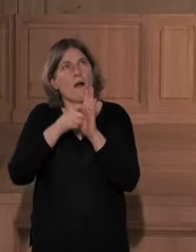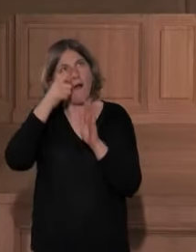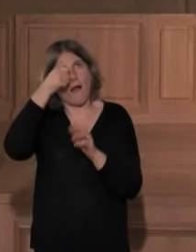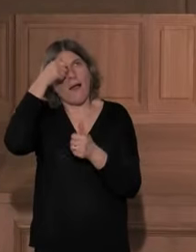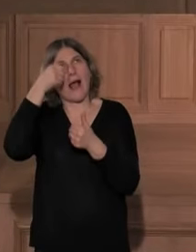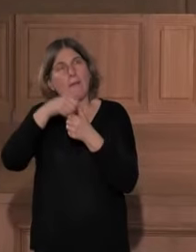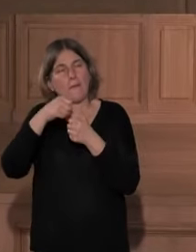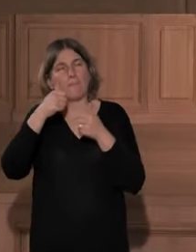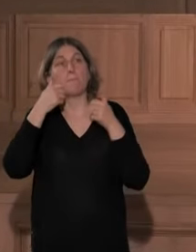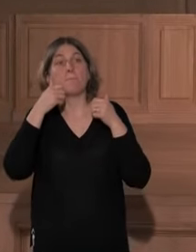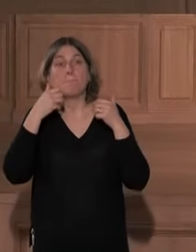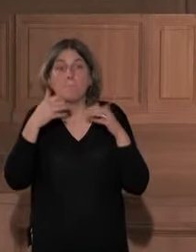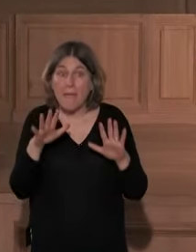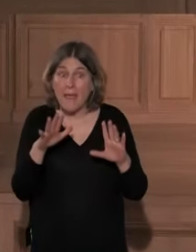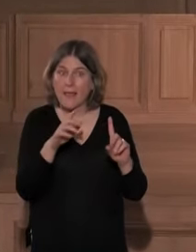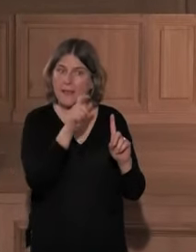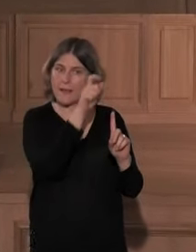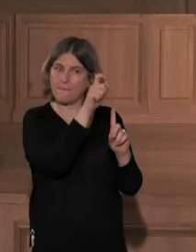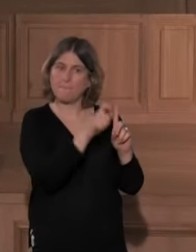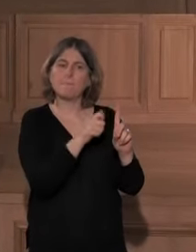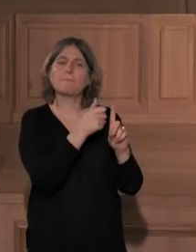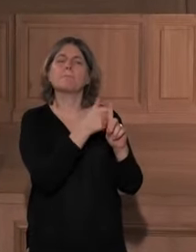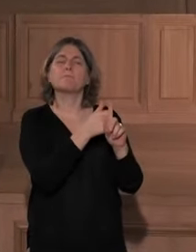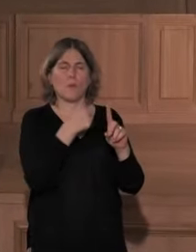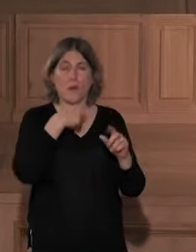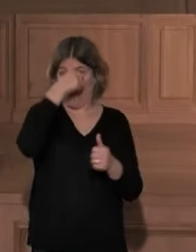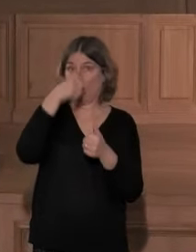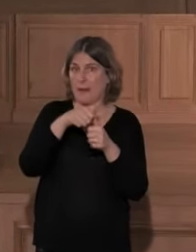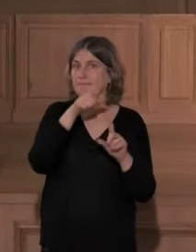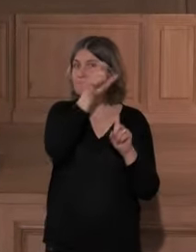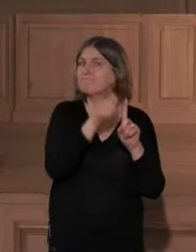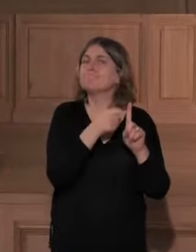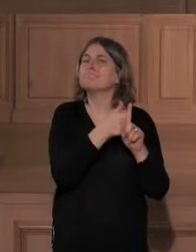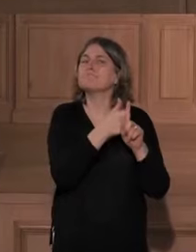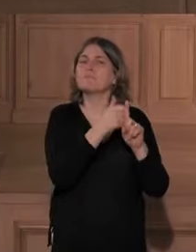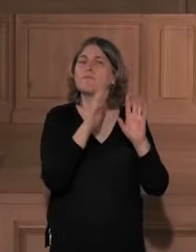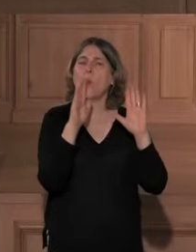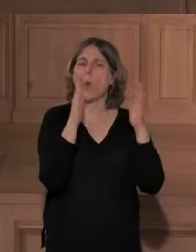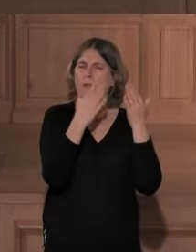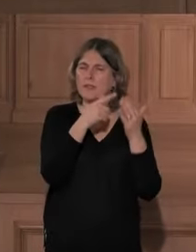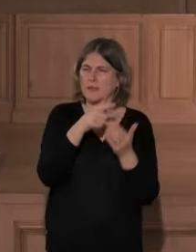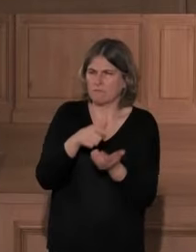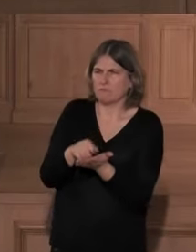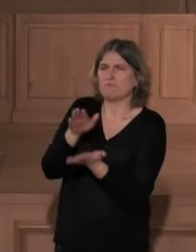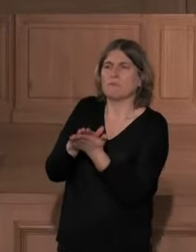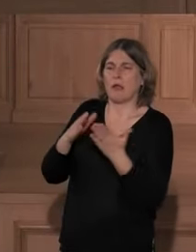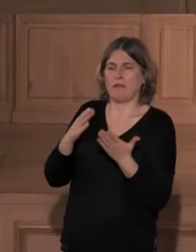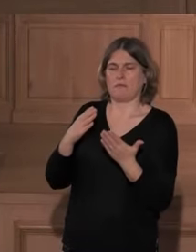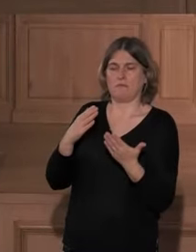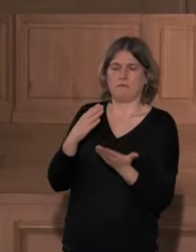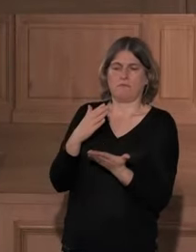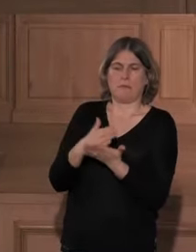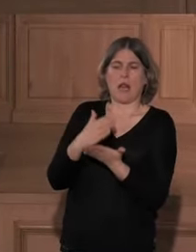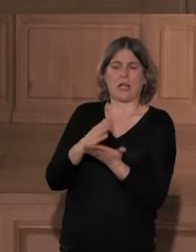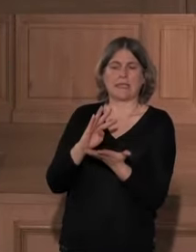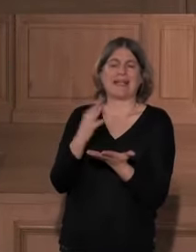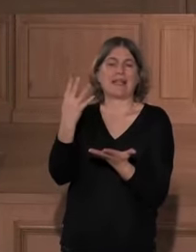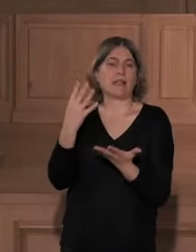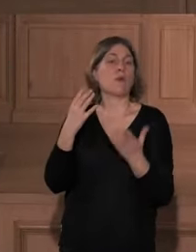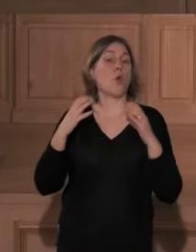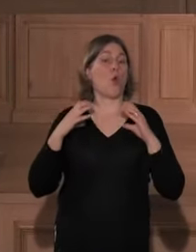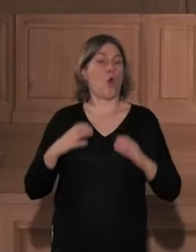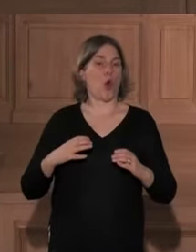Un autiste, on avait inscrit un autiste dans une classe de 4e dans un collège de Seine-Saint-Denis